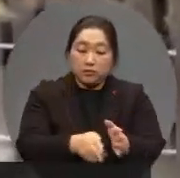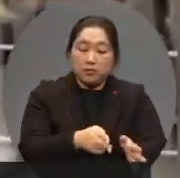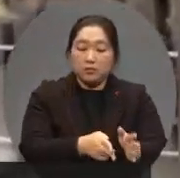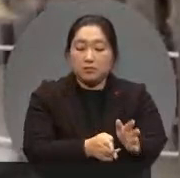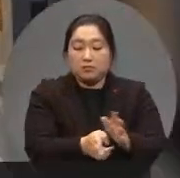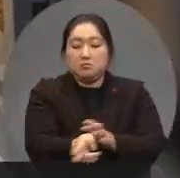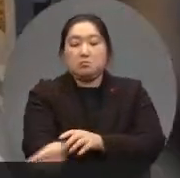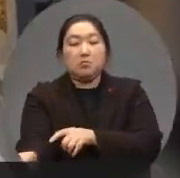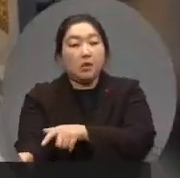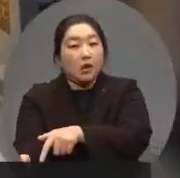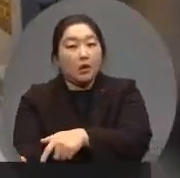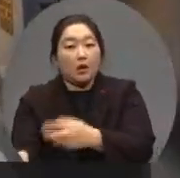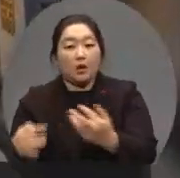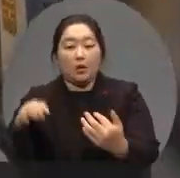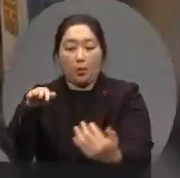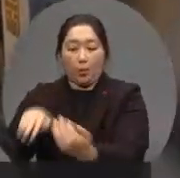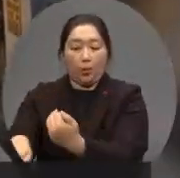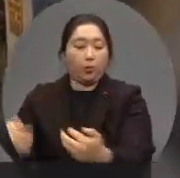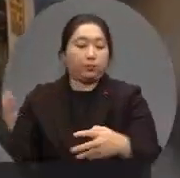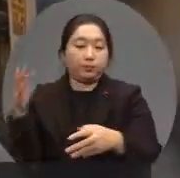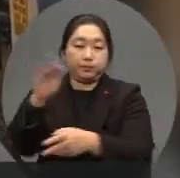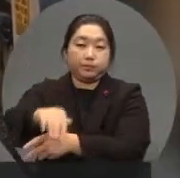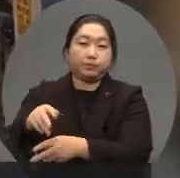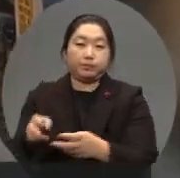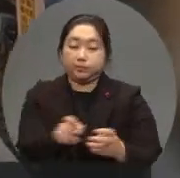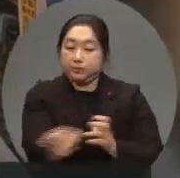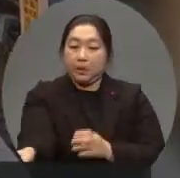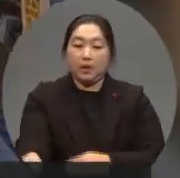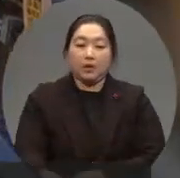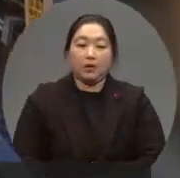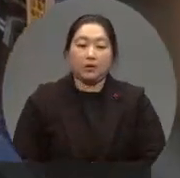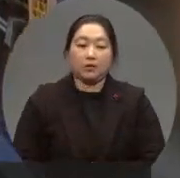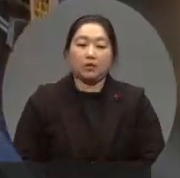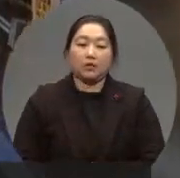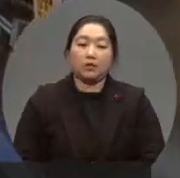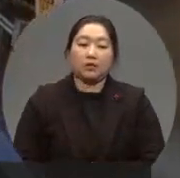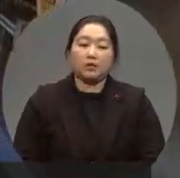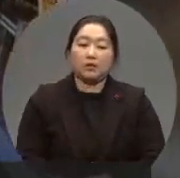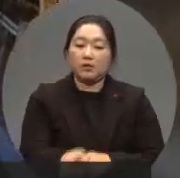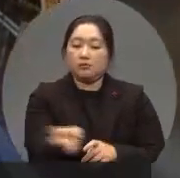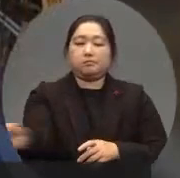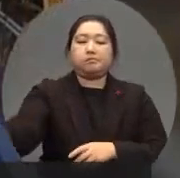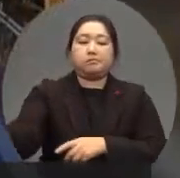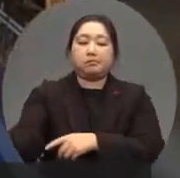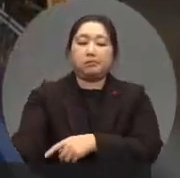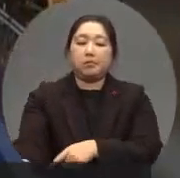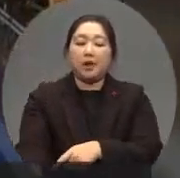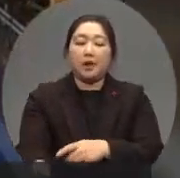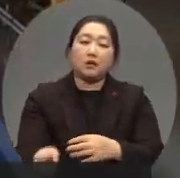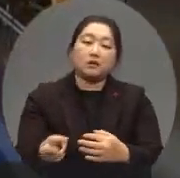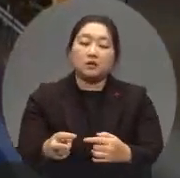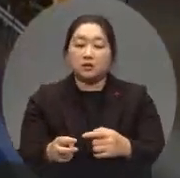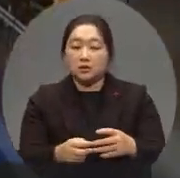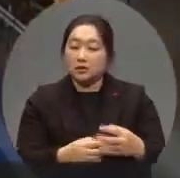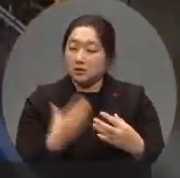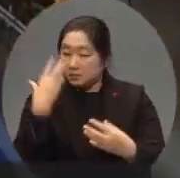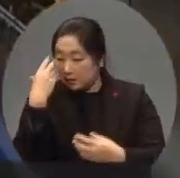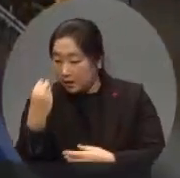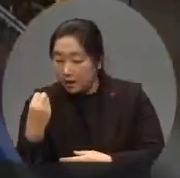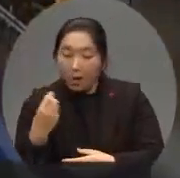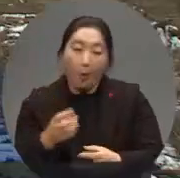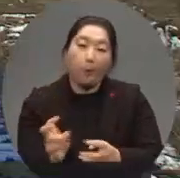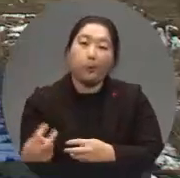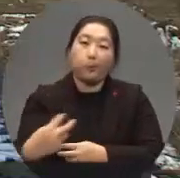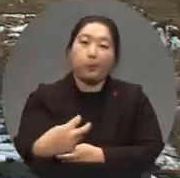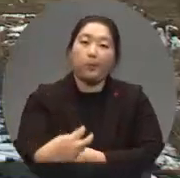양의 탈선해 인근 도로를 덮쳤습니다 면양이 아니 바깥쪽으로 완전히 이탈이 됐고요 지나가면서 봤더니 완전히 꺾여